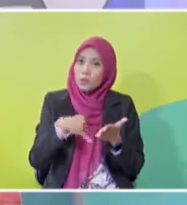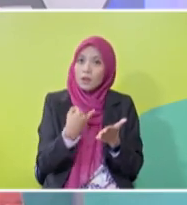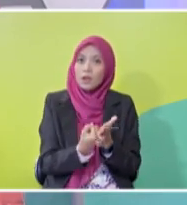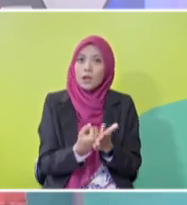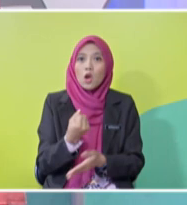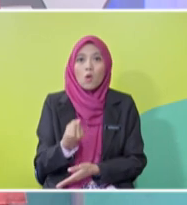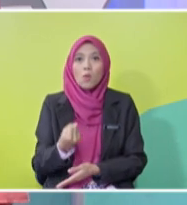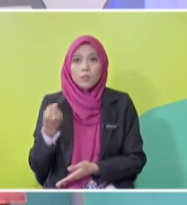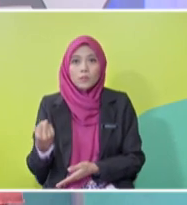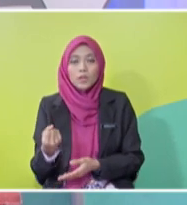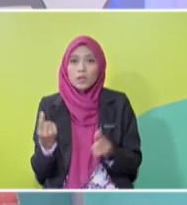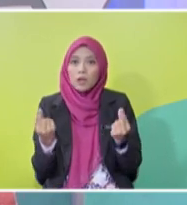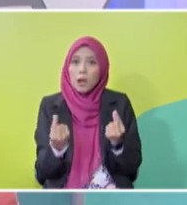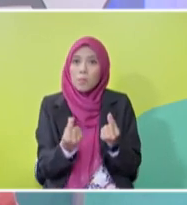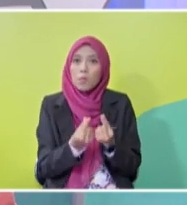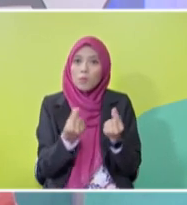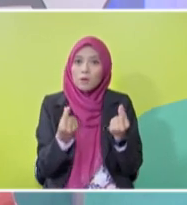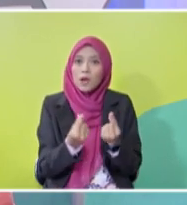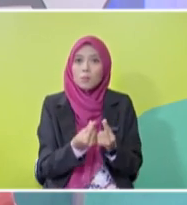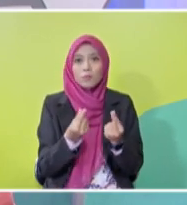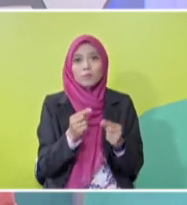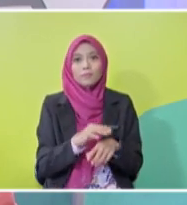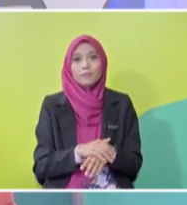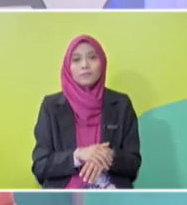tidak santun-cantum tadi itu